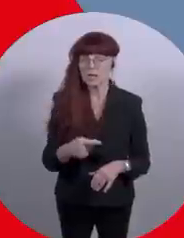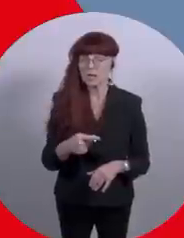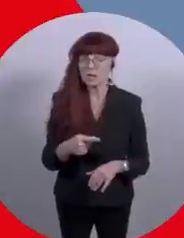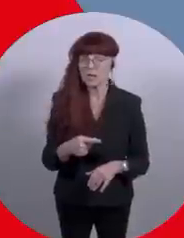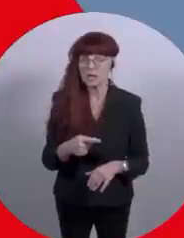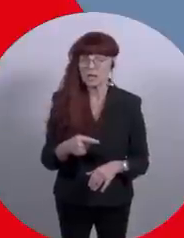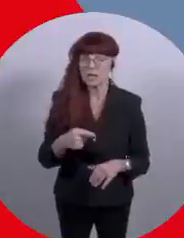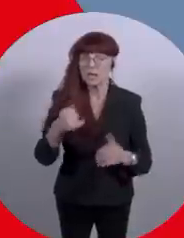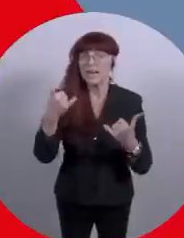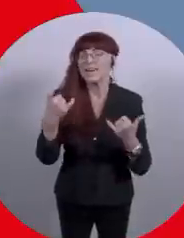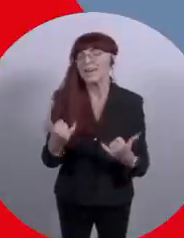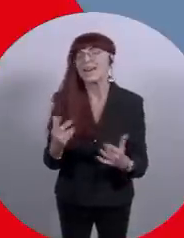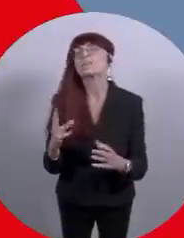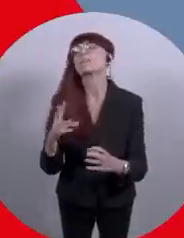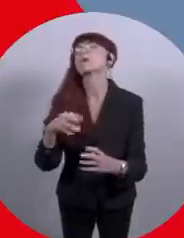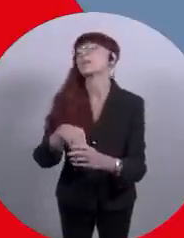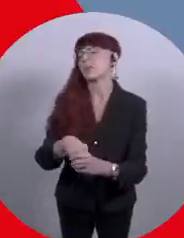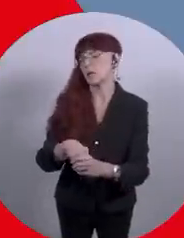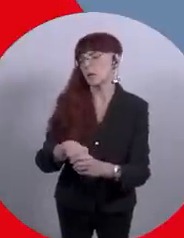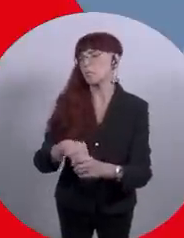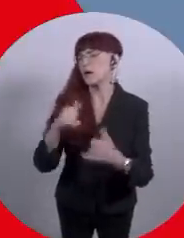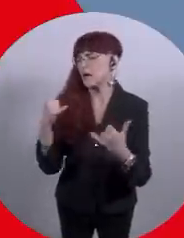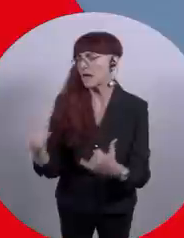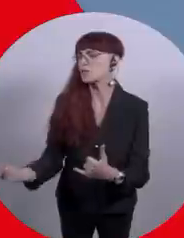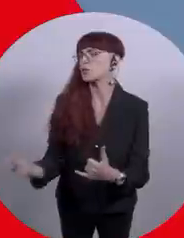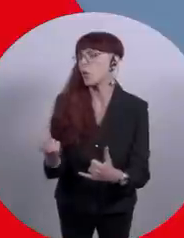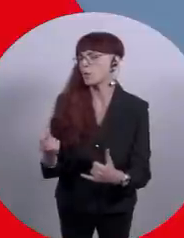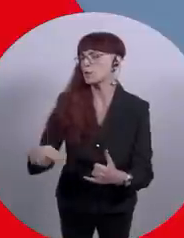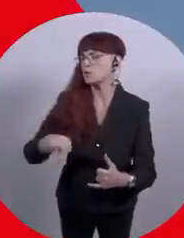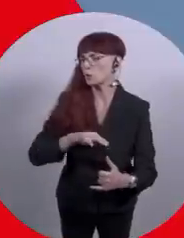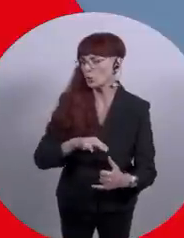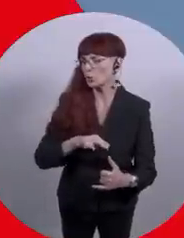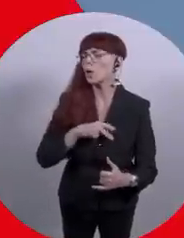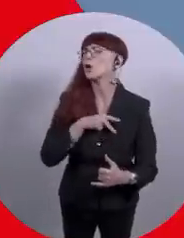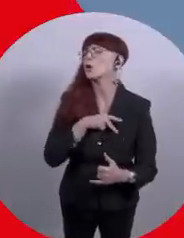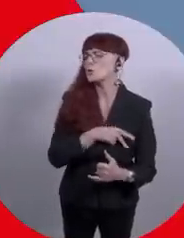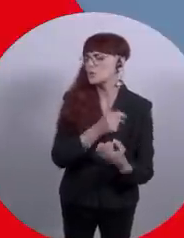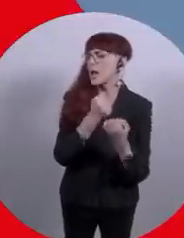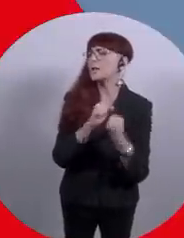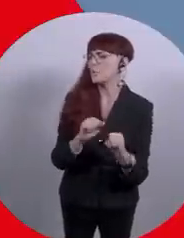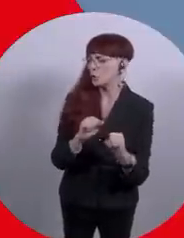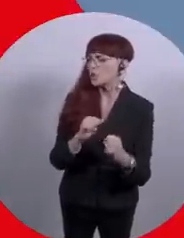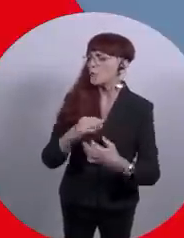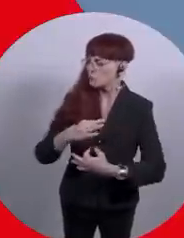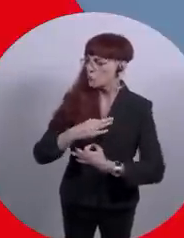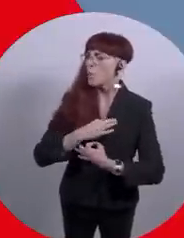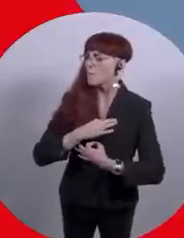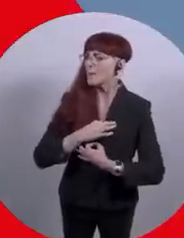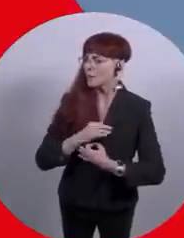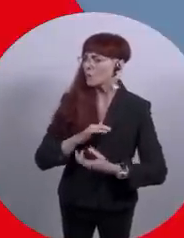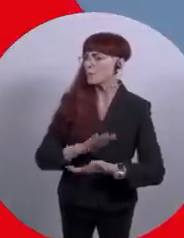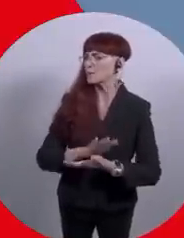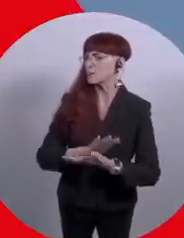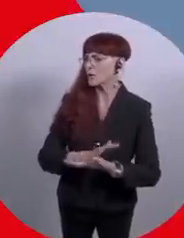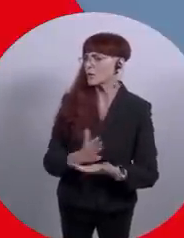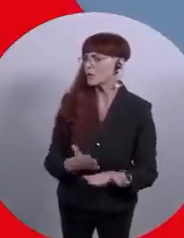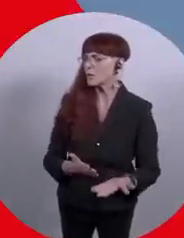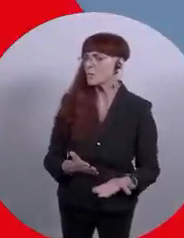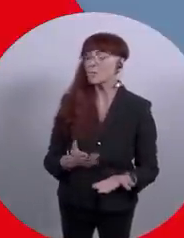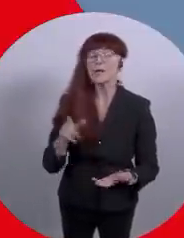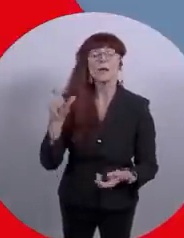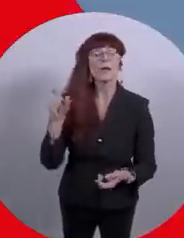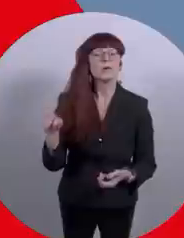jetzt Gummi wieder weil jetzt brenne wieder für diese Sozialdemokratie und im Laufe dieser Zeit hat sie auch herausgestellt